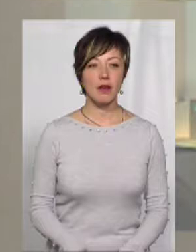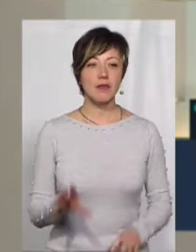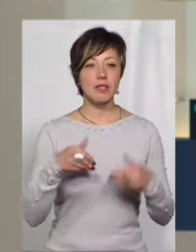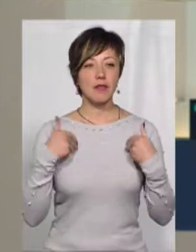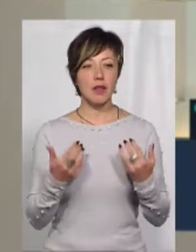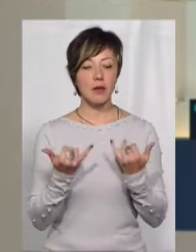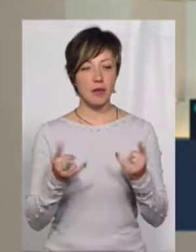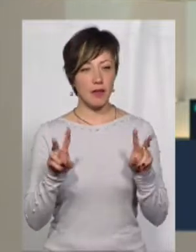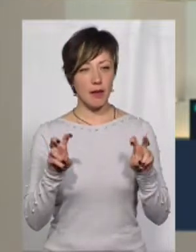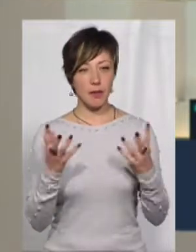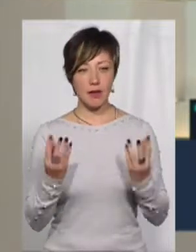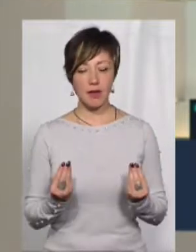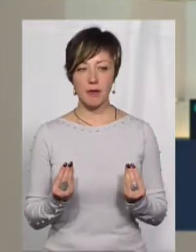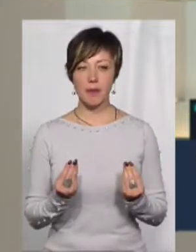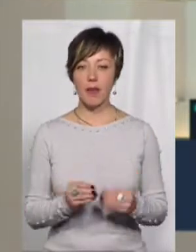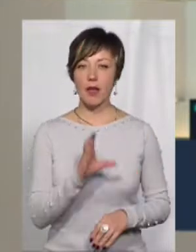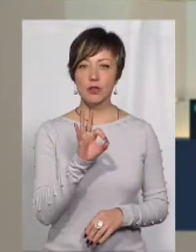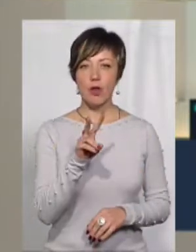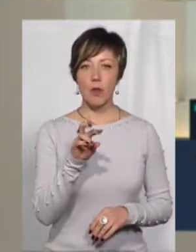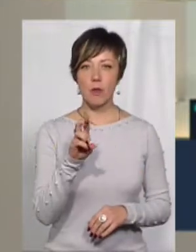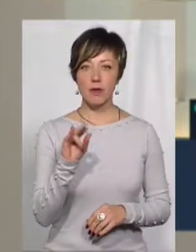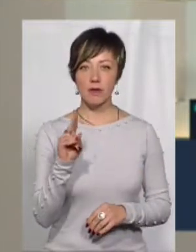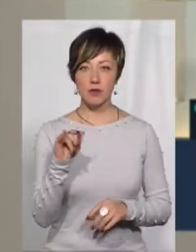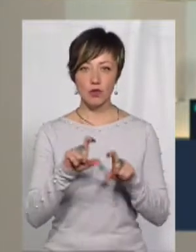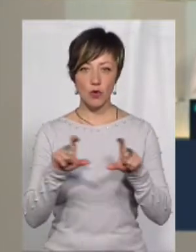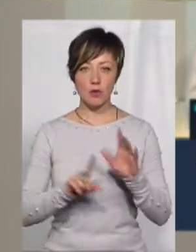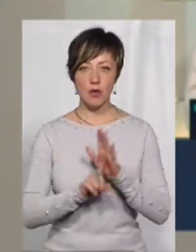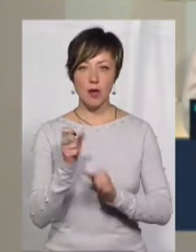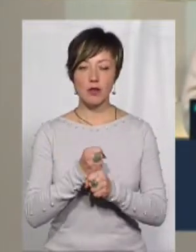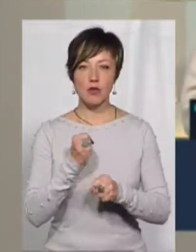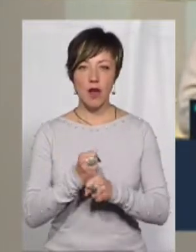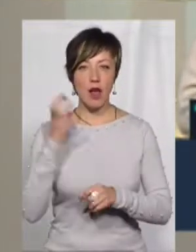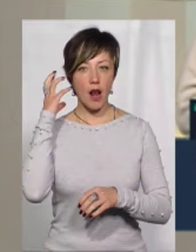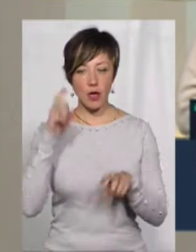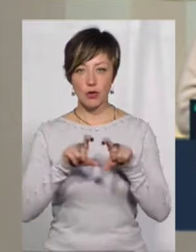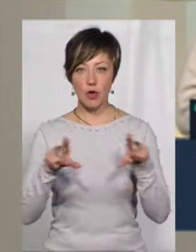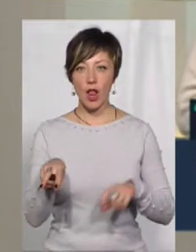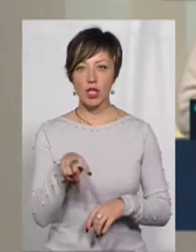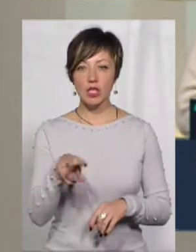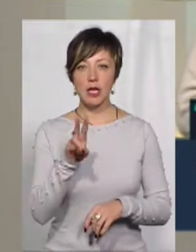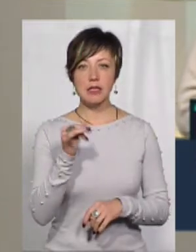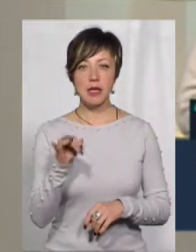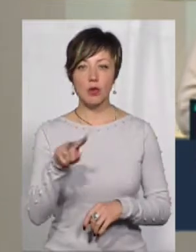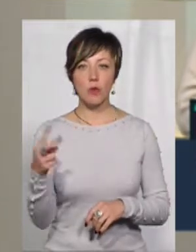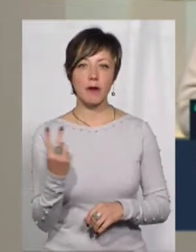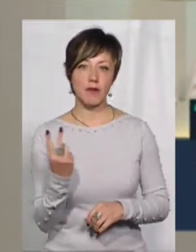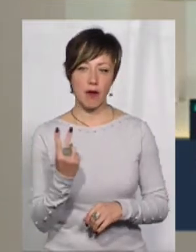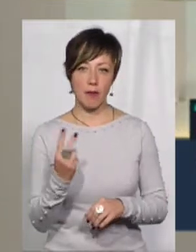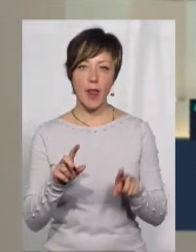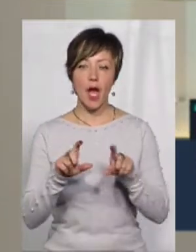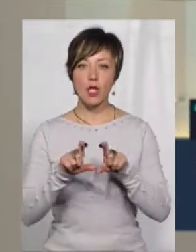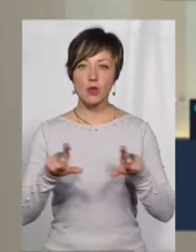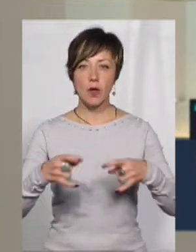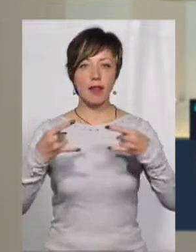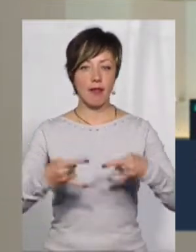Усіх вітаємо на часі «Тема дня». У Солобковецькій школі запрацювала радіостудія, у Летичівському ліцеї номер 2 –